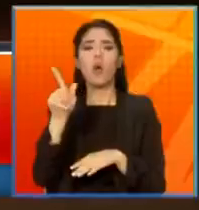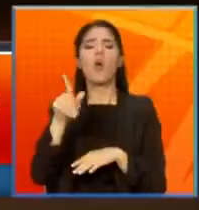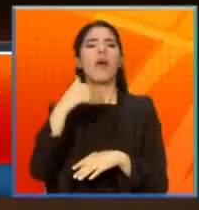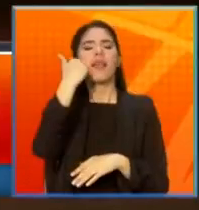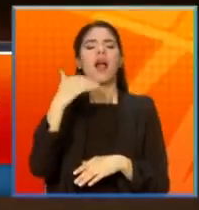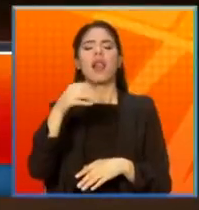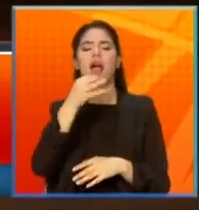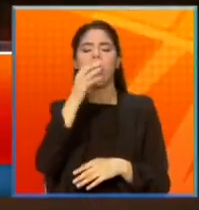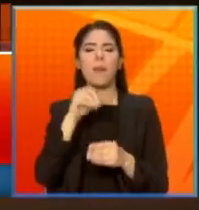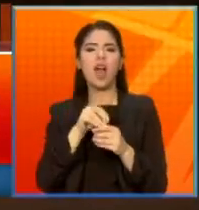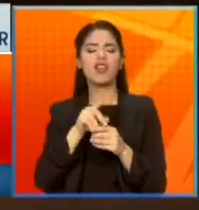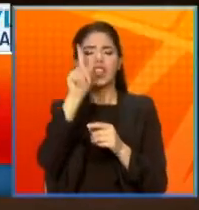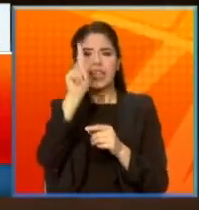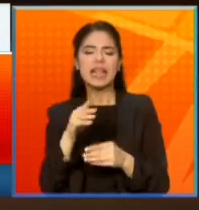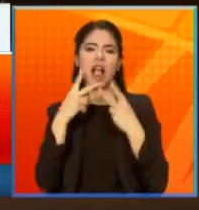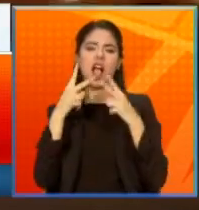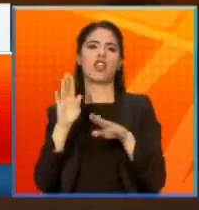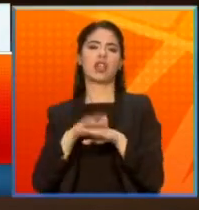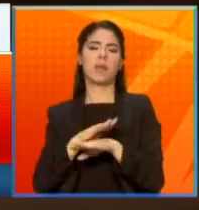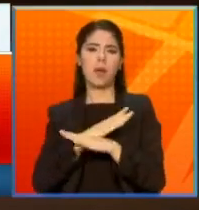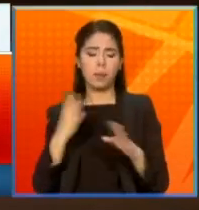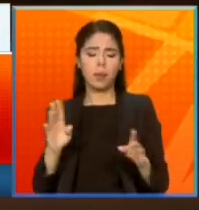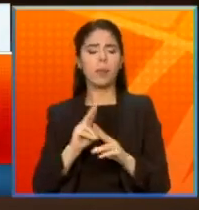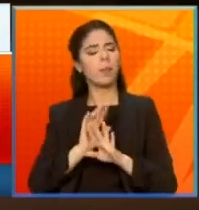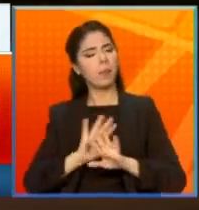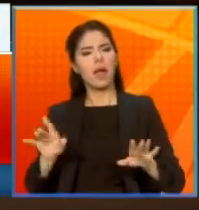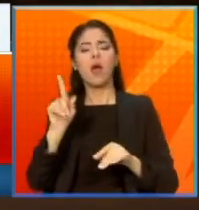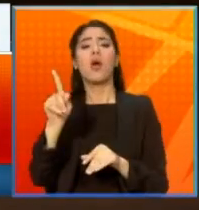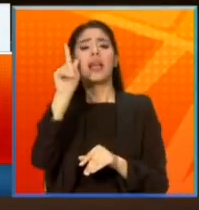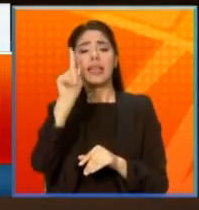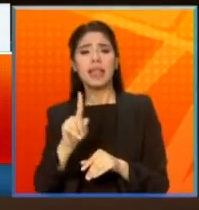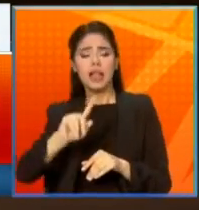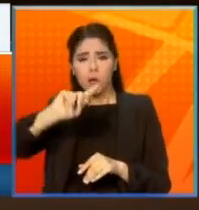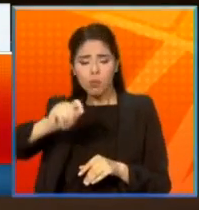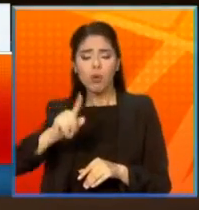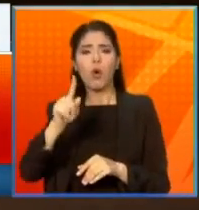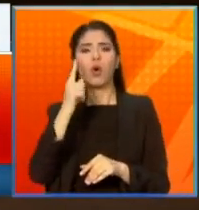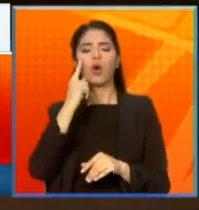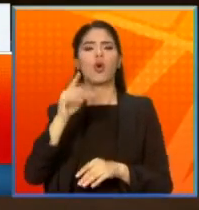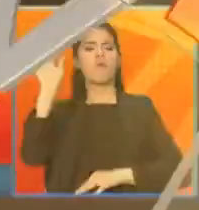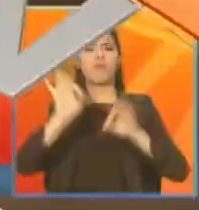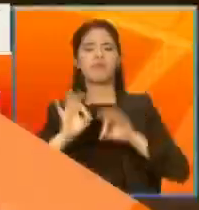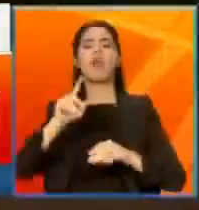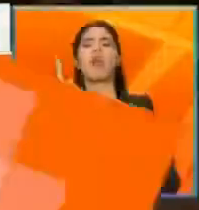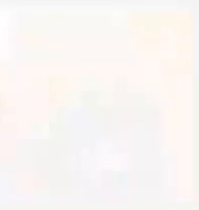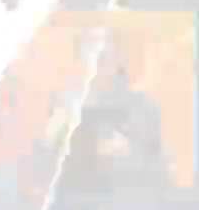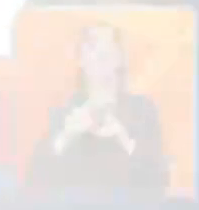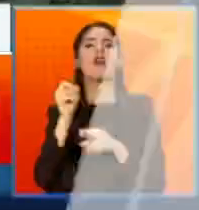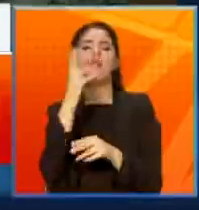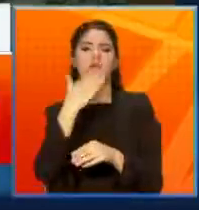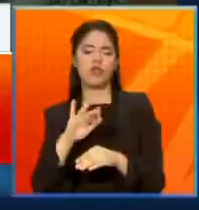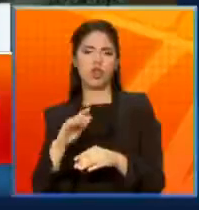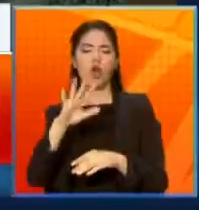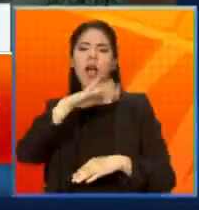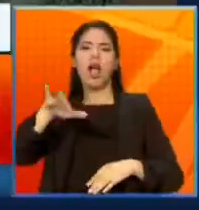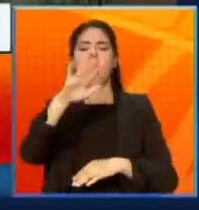amacıyla yapılan yalan haberlere ilişkin ilk açıklamayı yaptı ve ilk bulgulara göre hepsinin tetkiklerinin sonucunda negatif çıktığını belirtip bize